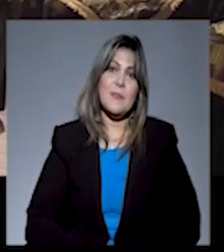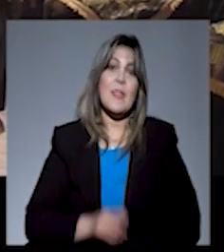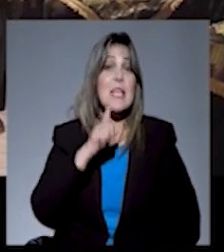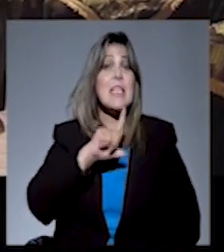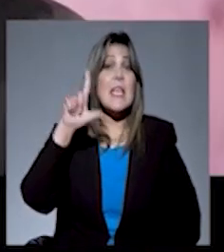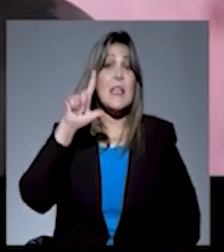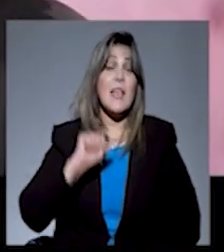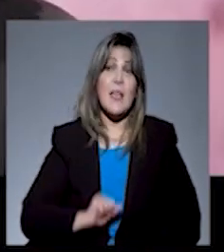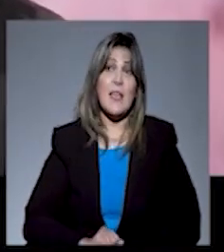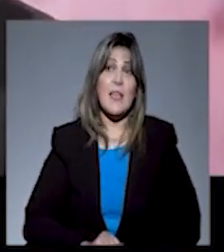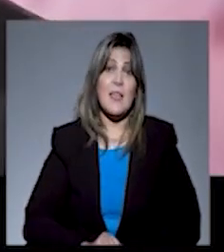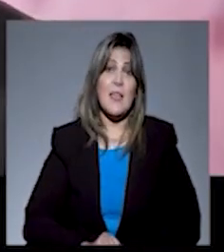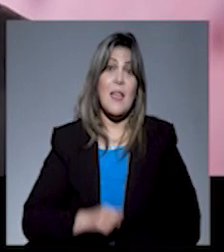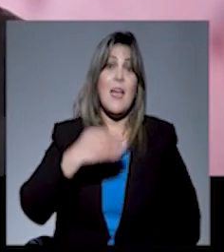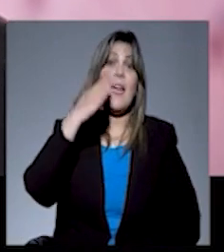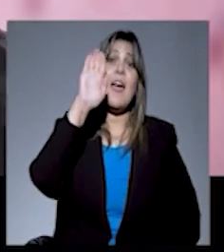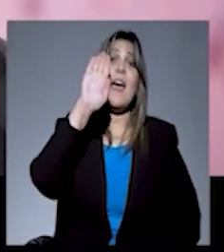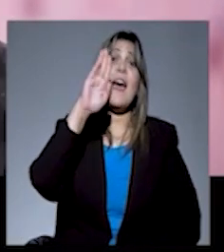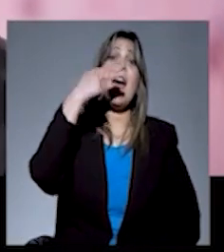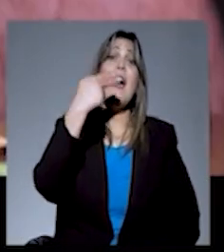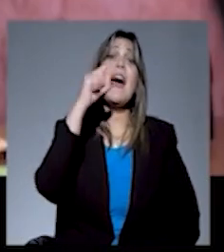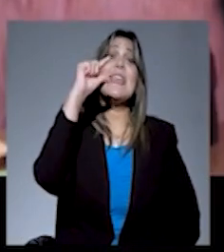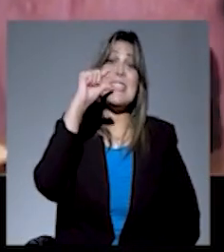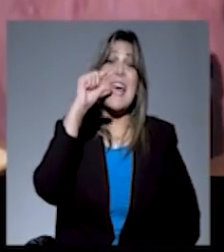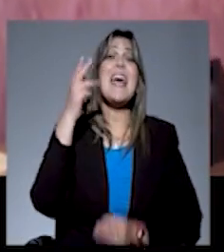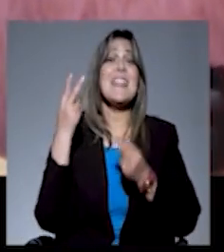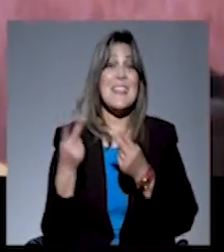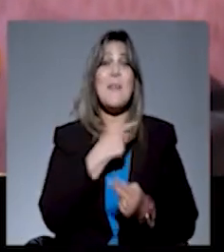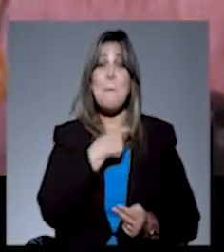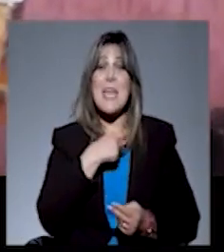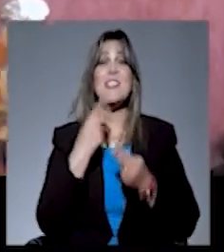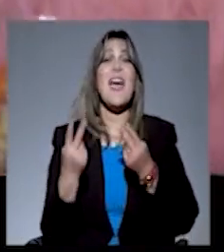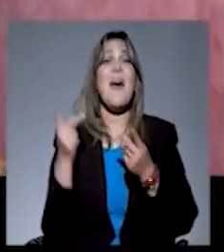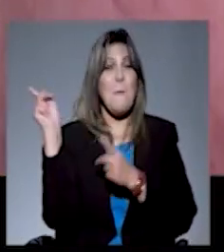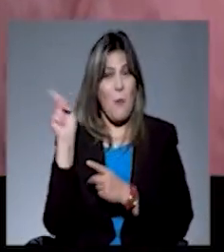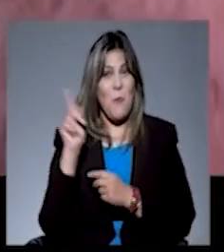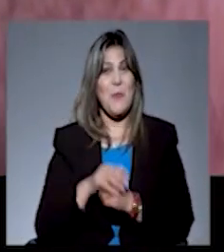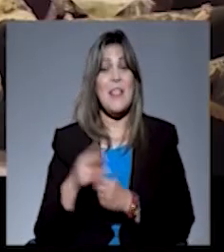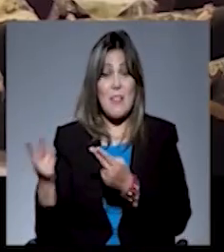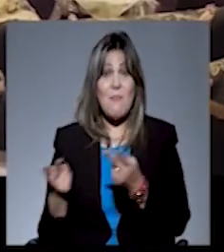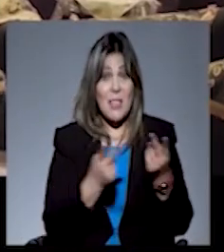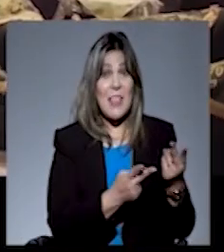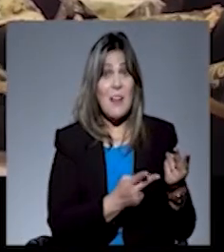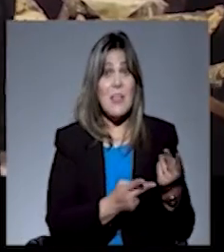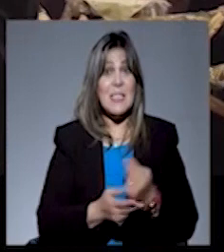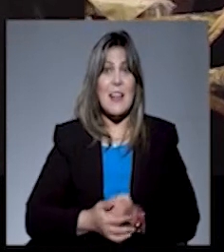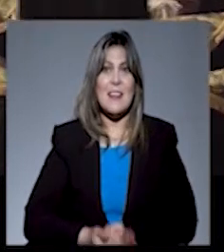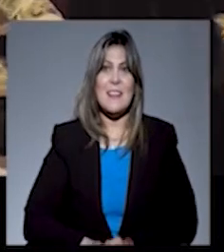سيدنا سعد باشا زغلول في انتظار قداستك برضه. خليه يتفضل حالا. حاضر يا سيد.